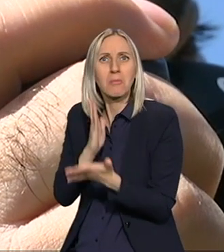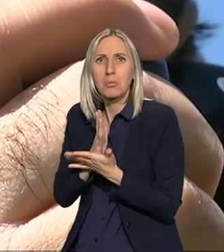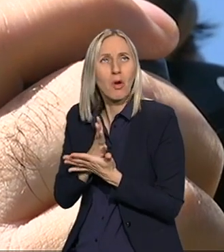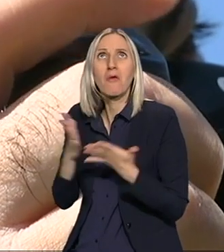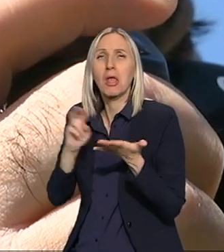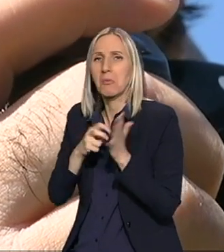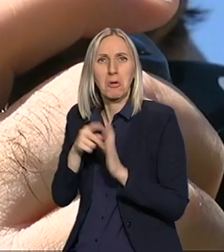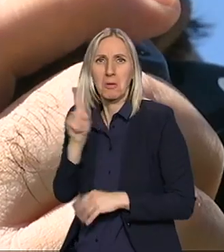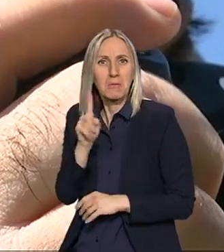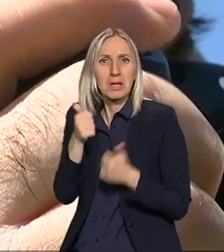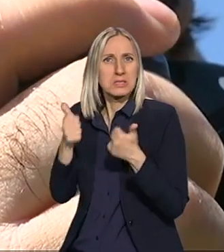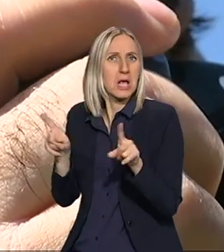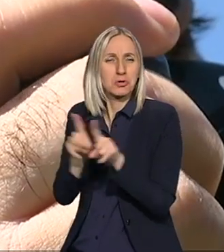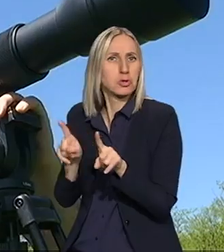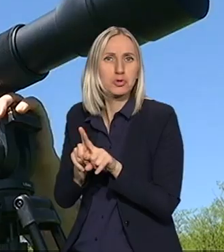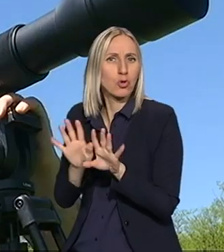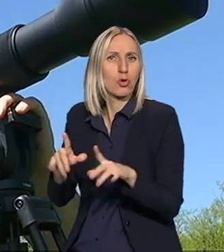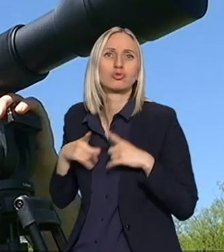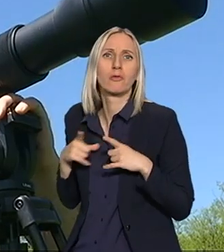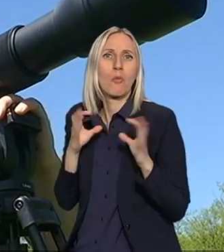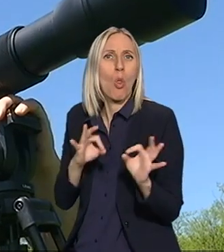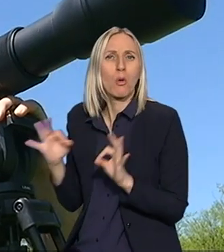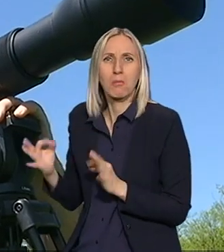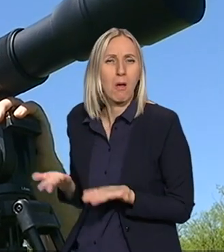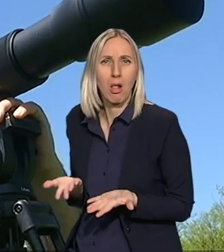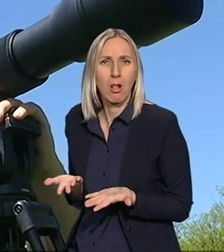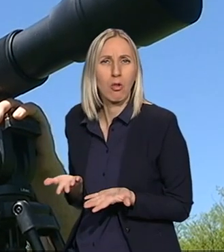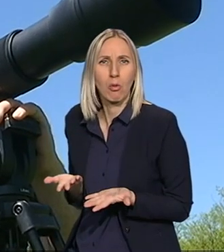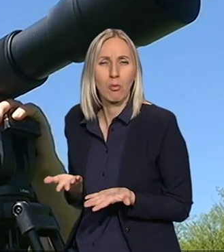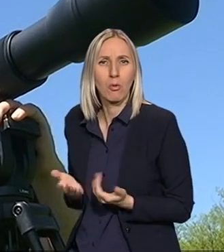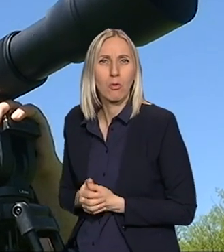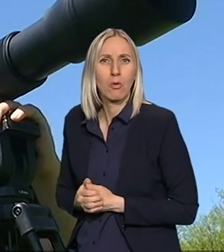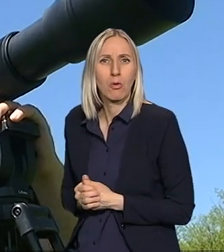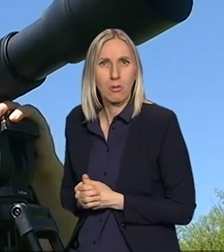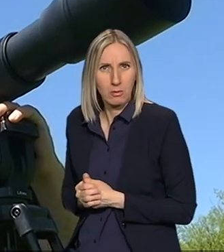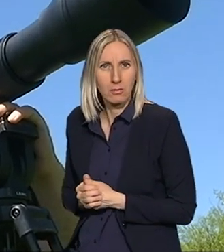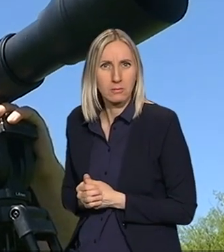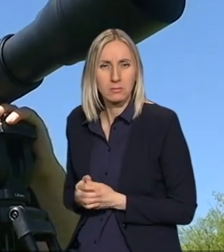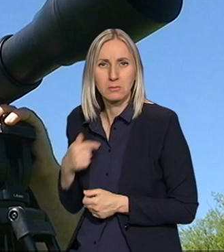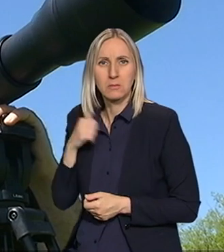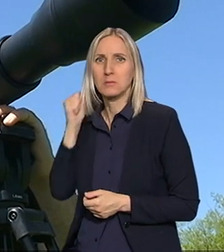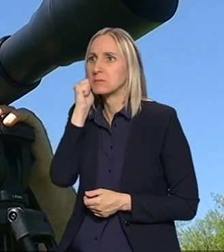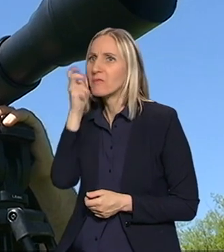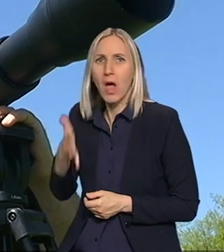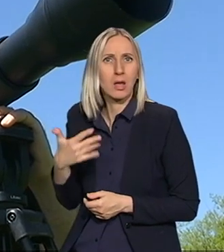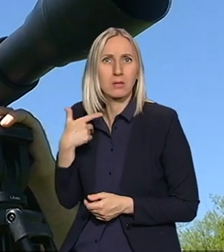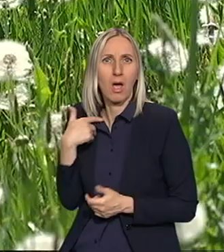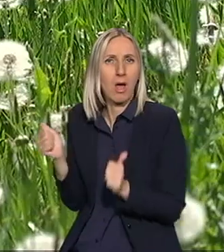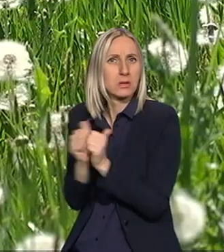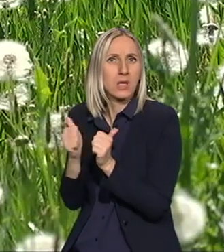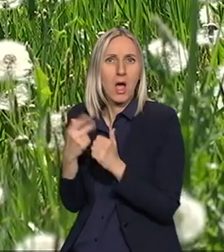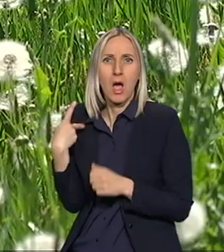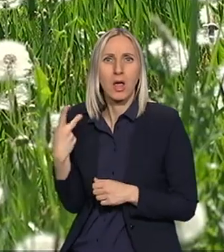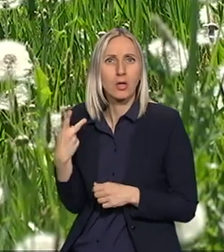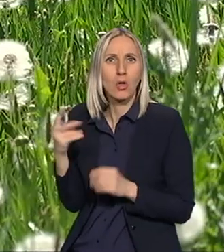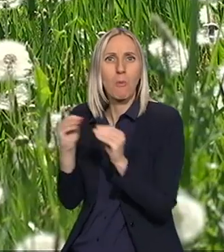problem, nismo imali ni sada, ni tako živimo normalno sve. Ja sa Boketa, na primjer, sam skoro svaki dan izađem u to. Ja učim nešto od